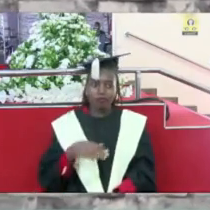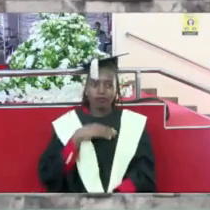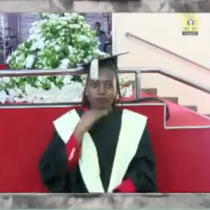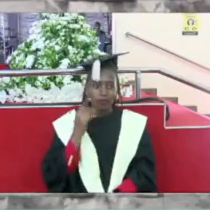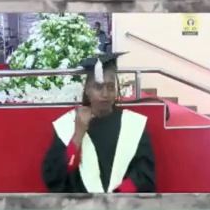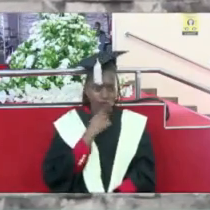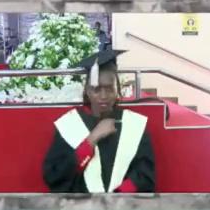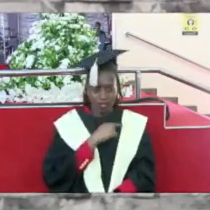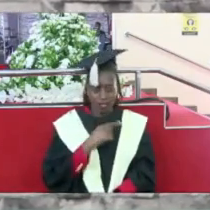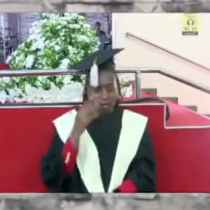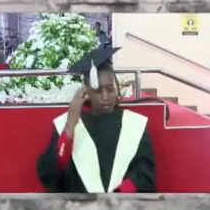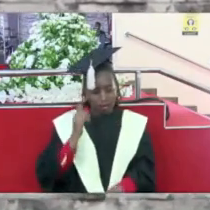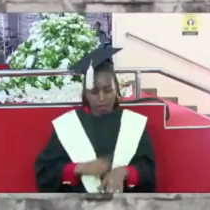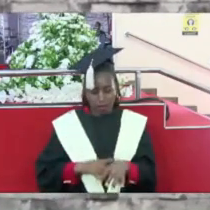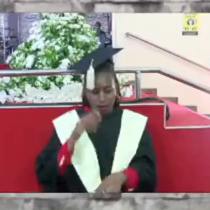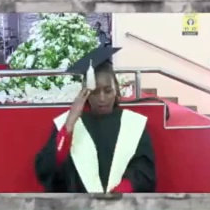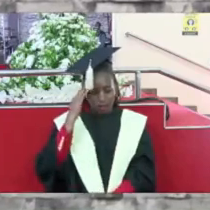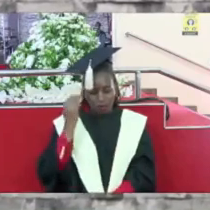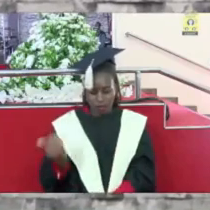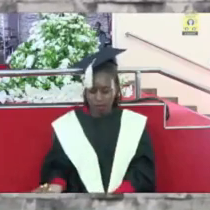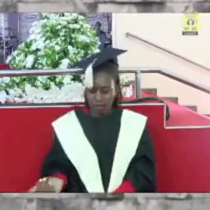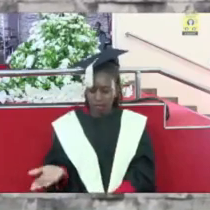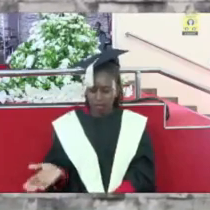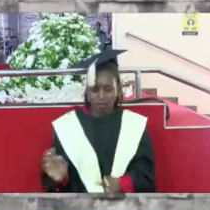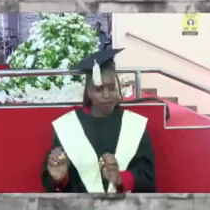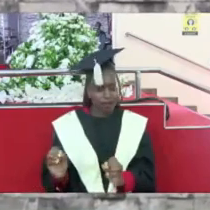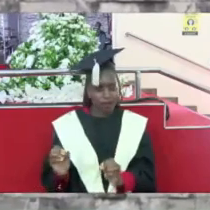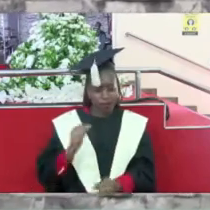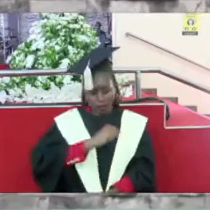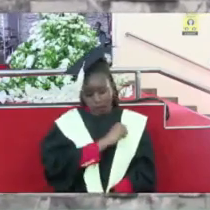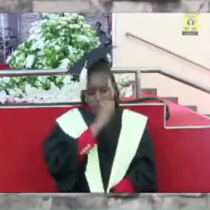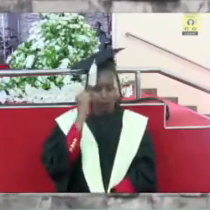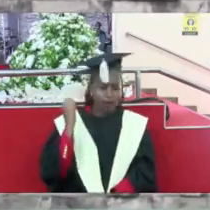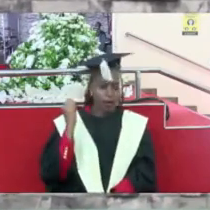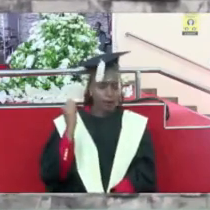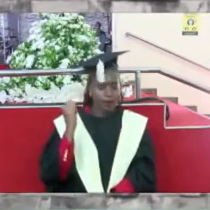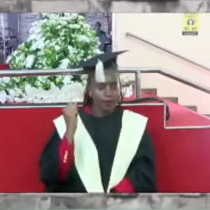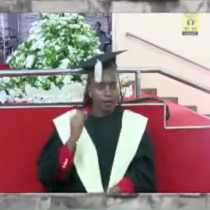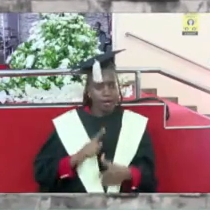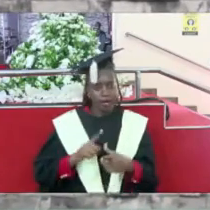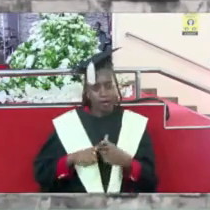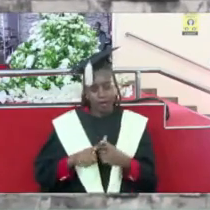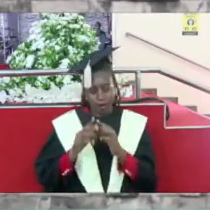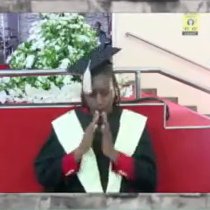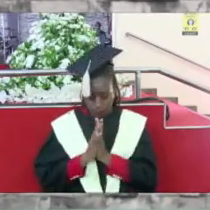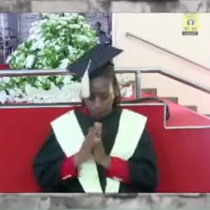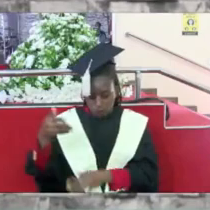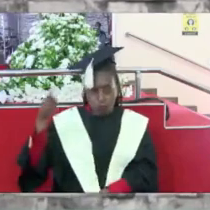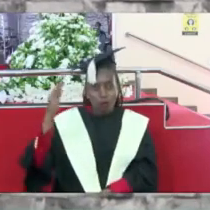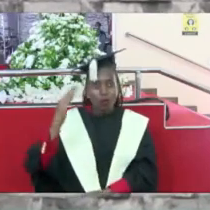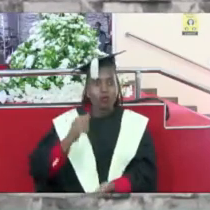Alipojua mtoto hayuko. When he realized the baby is not there. Akaamuka. He woke up. Naomba Mungu akusaidie.